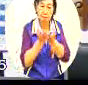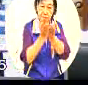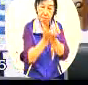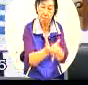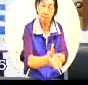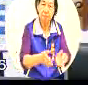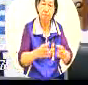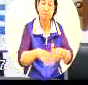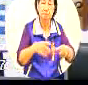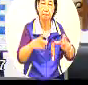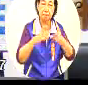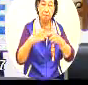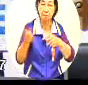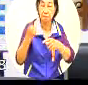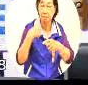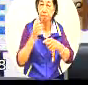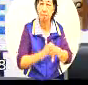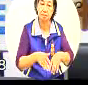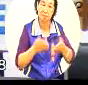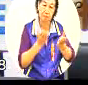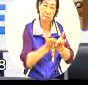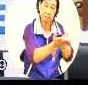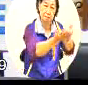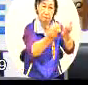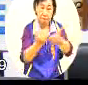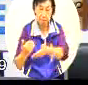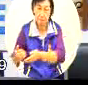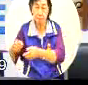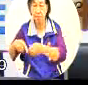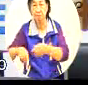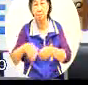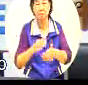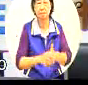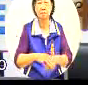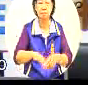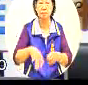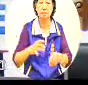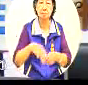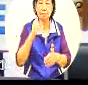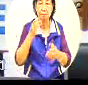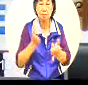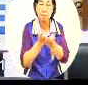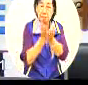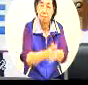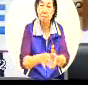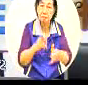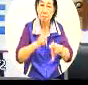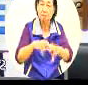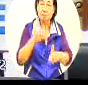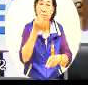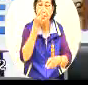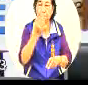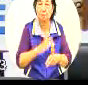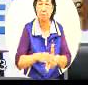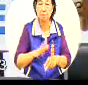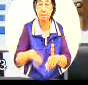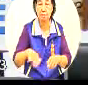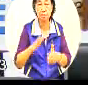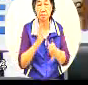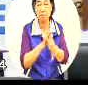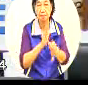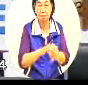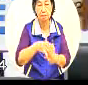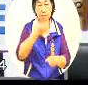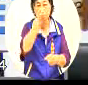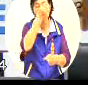轮来了又走，来了又走，他就迟迟搭不上那条渡轮。而为我们高雄市的青年人而